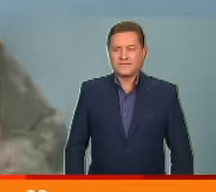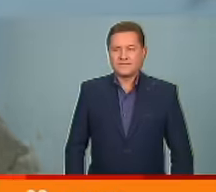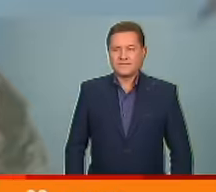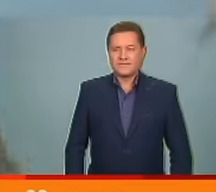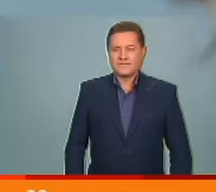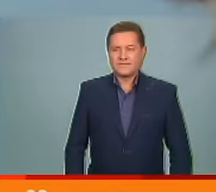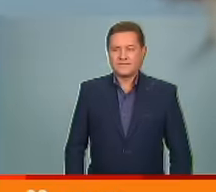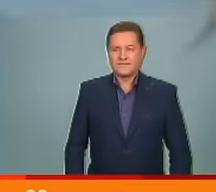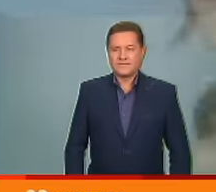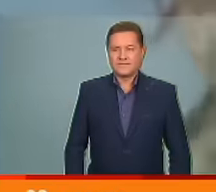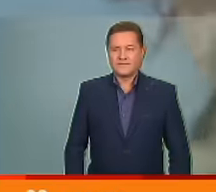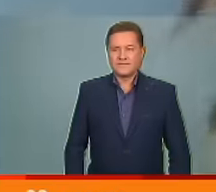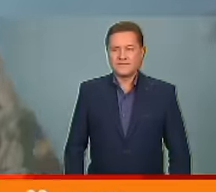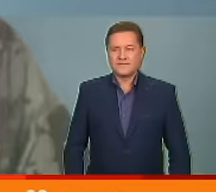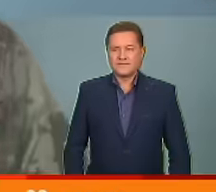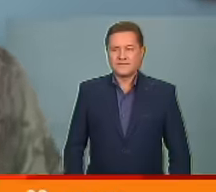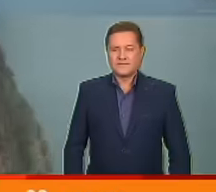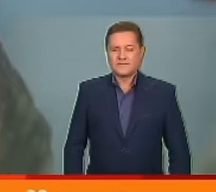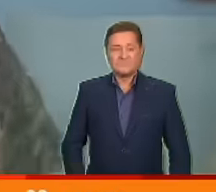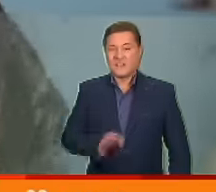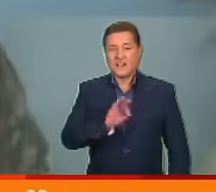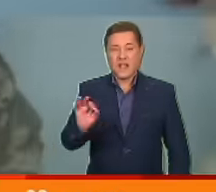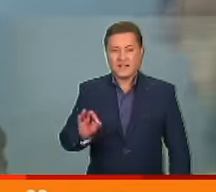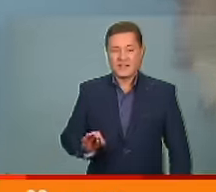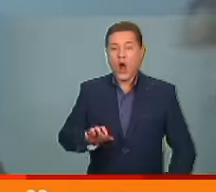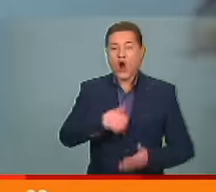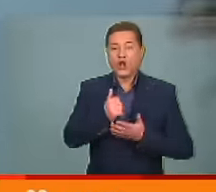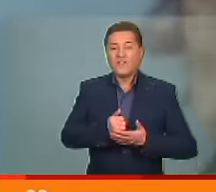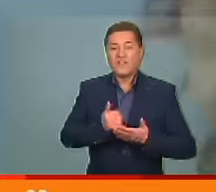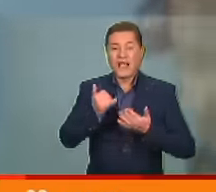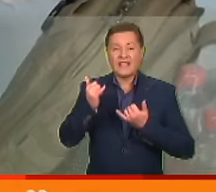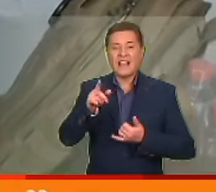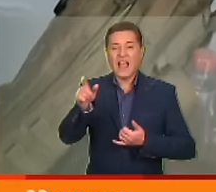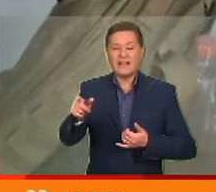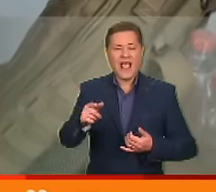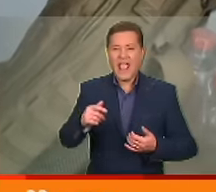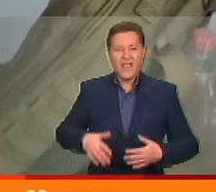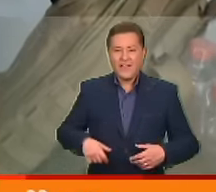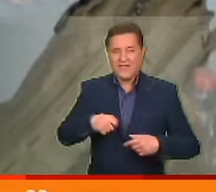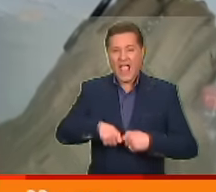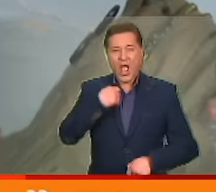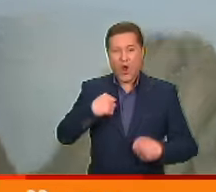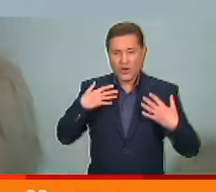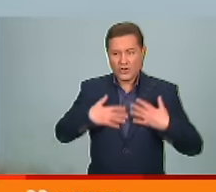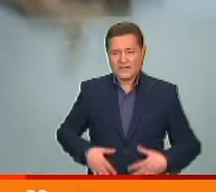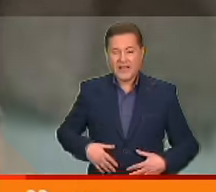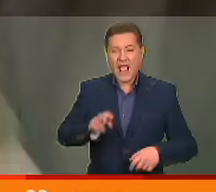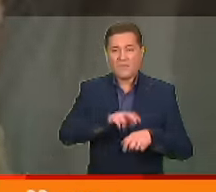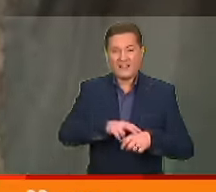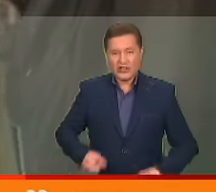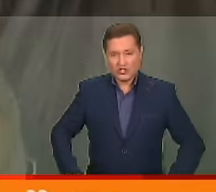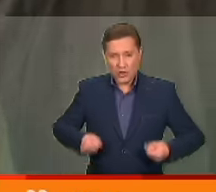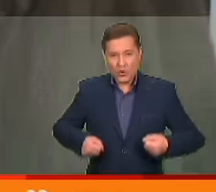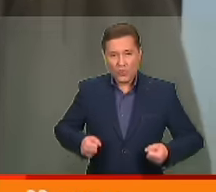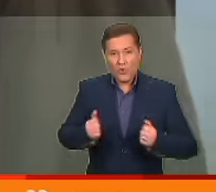Аня, лагала. Та головне для неї – не однострій, а ці медичні торби, що завжди поряд